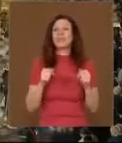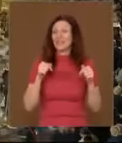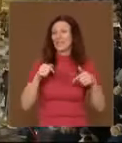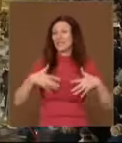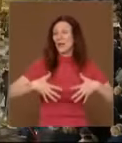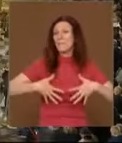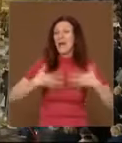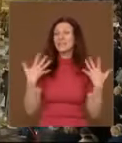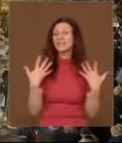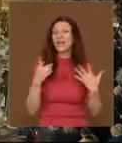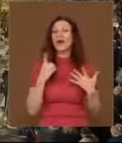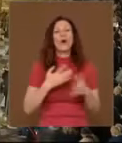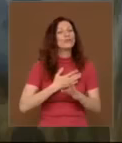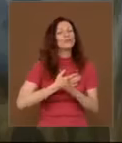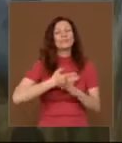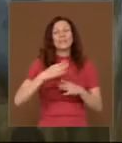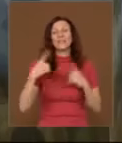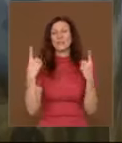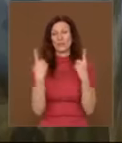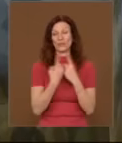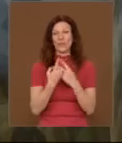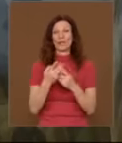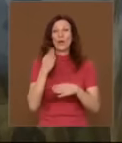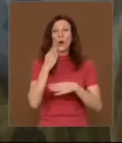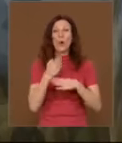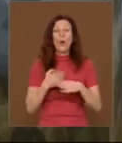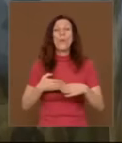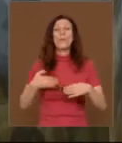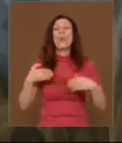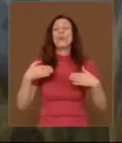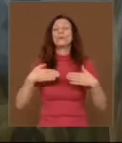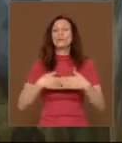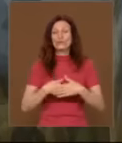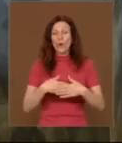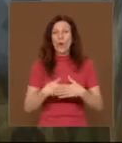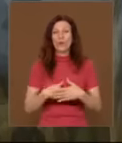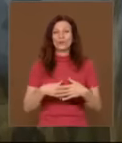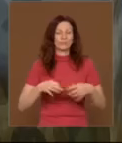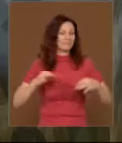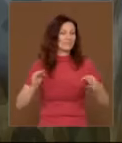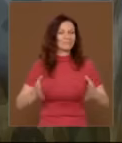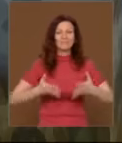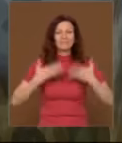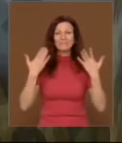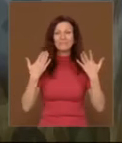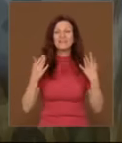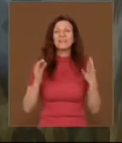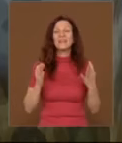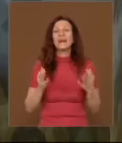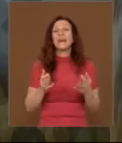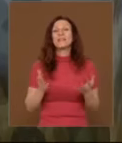който винаги се посреща в полунощ и започва и празничната, възкресна,